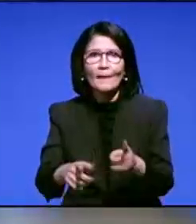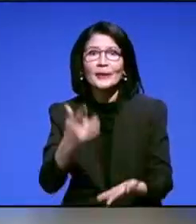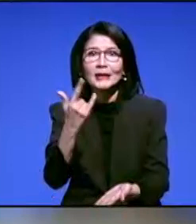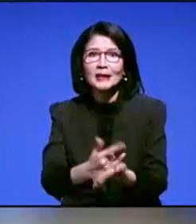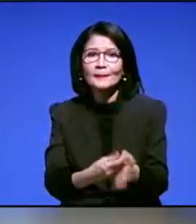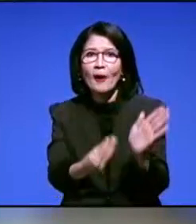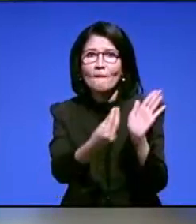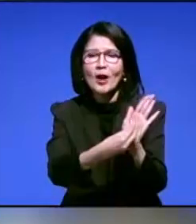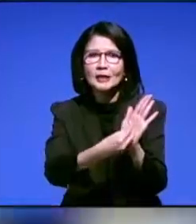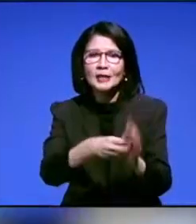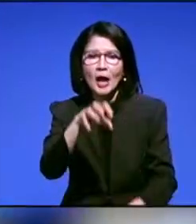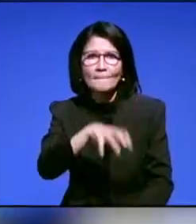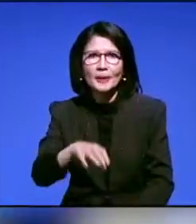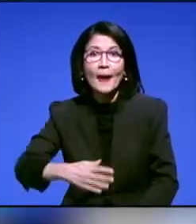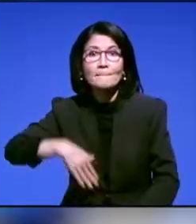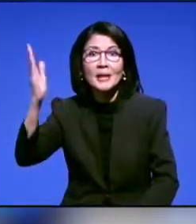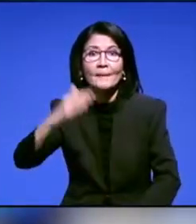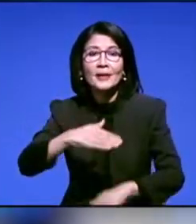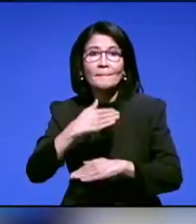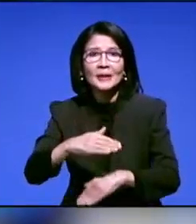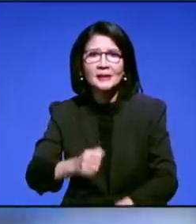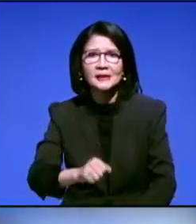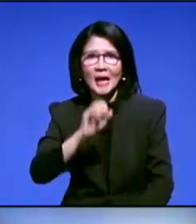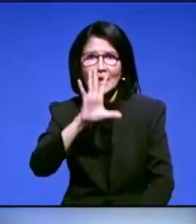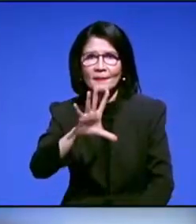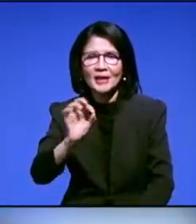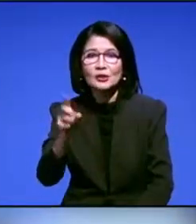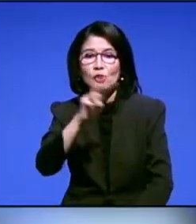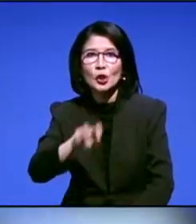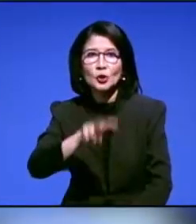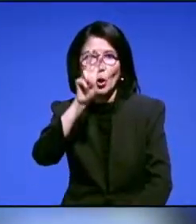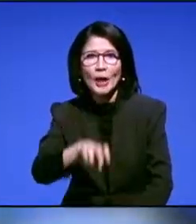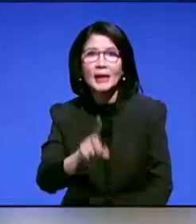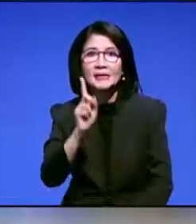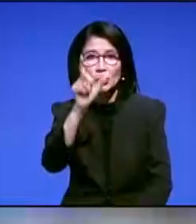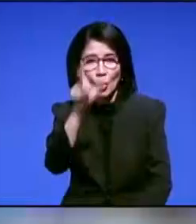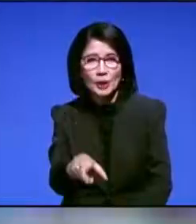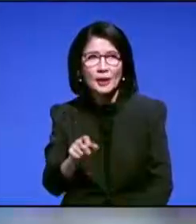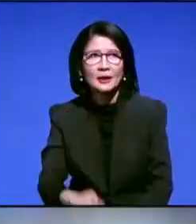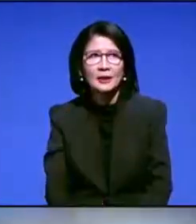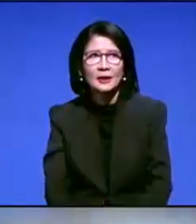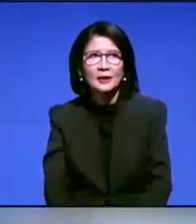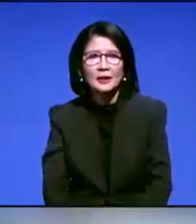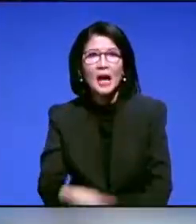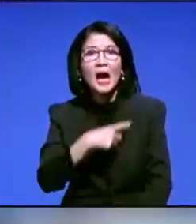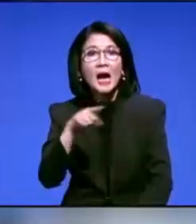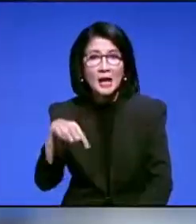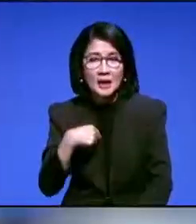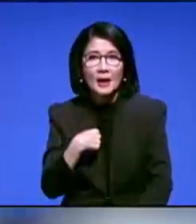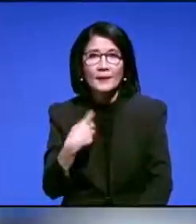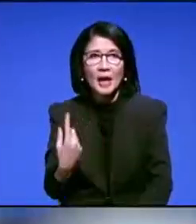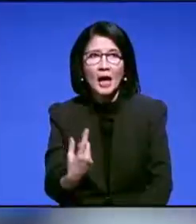saja melebihi batas yang ditentukan, yakni $500 per orang. Tapi kami juga ada